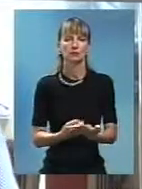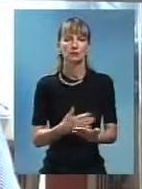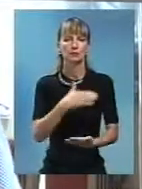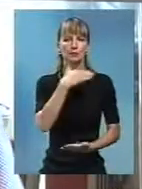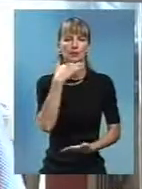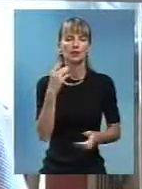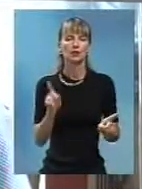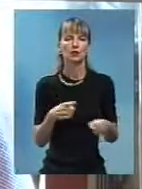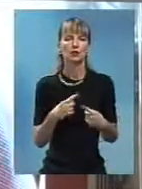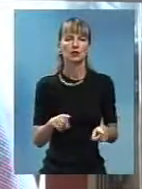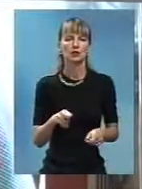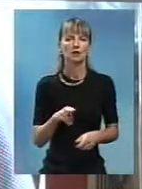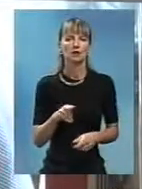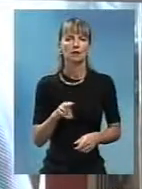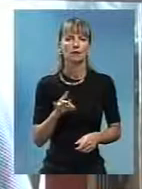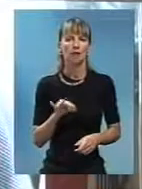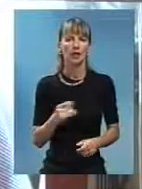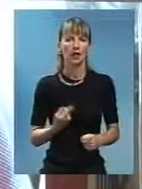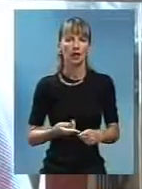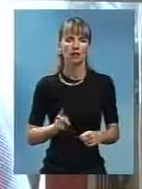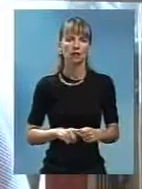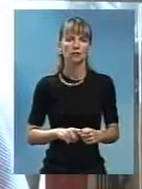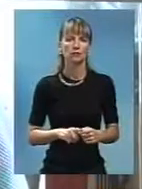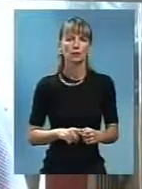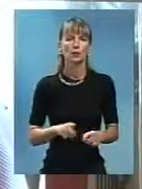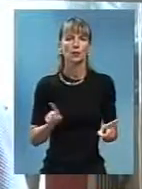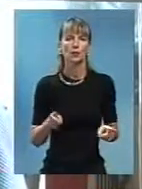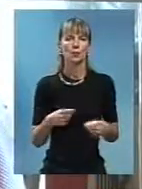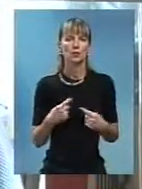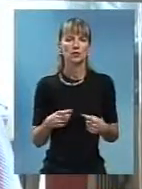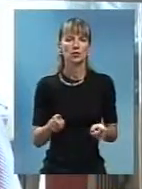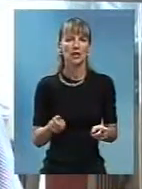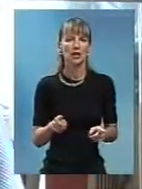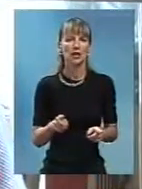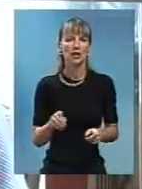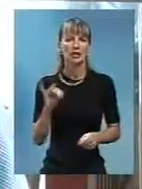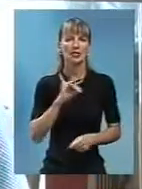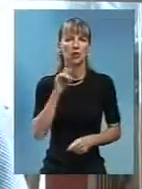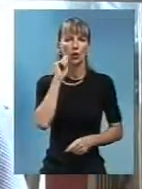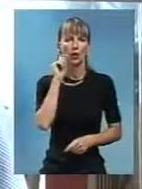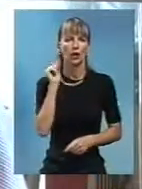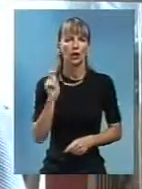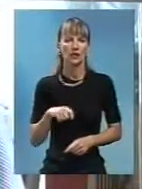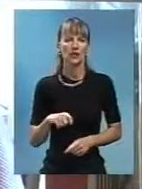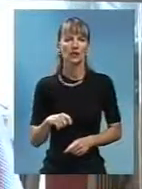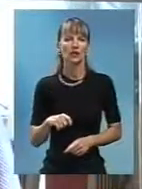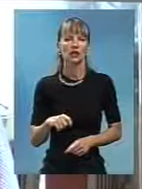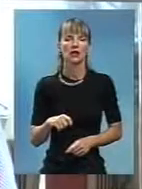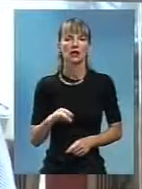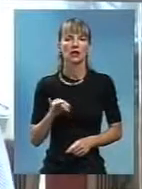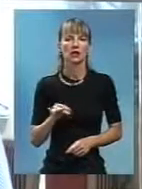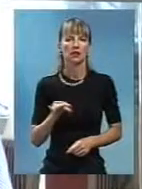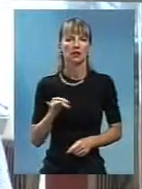багато музеїв, причому і музей, Національний музей історії України, і Нікопольський музей,